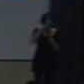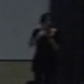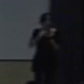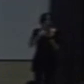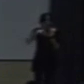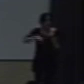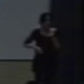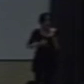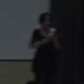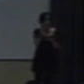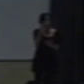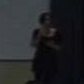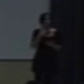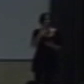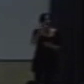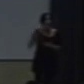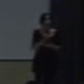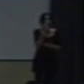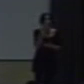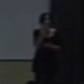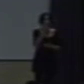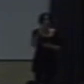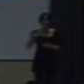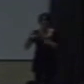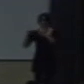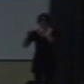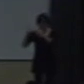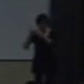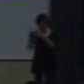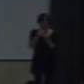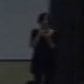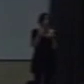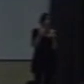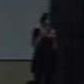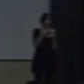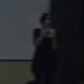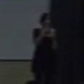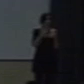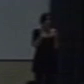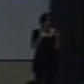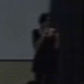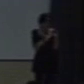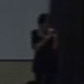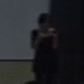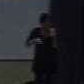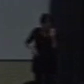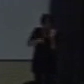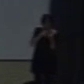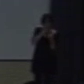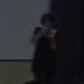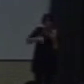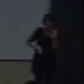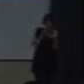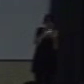un redactor de l'agència Europa Press que amb una càmera petitona va fer la imatge, però en cap cas un fotoperiodista professional. No he sabut